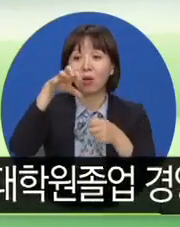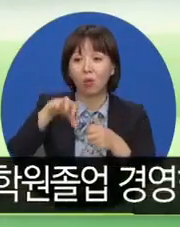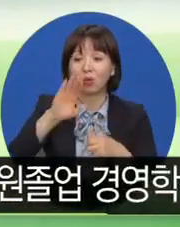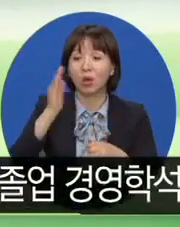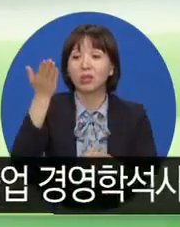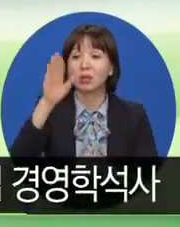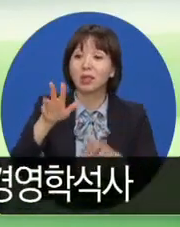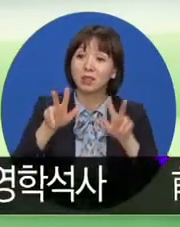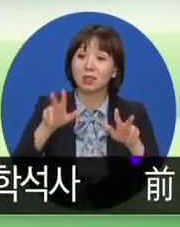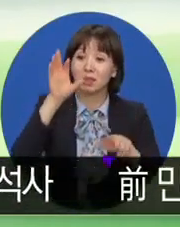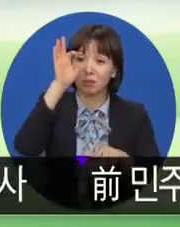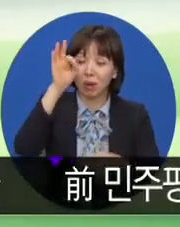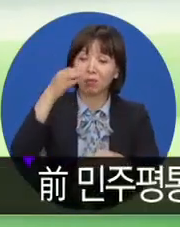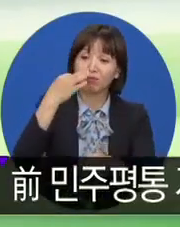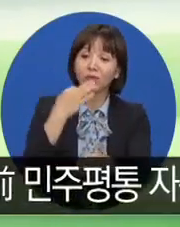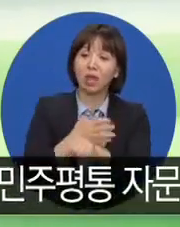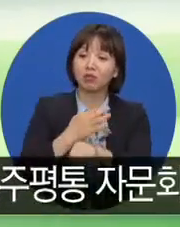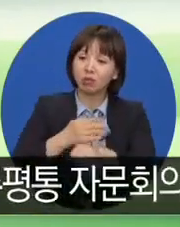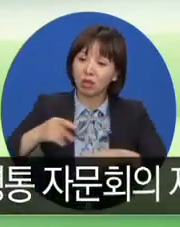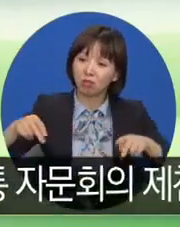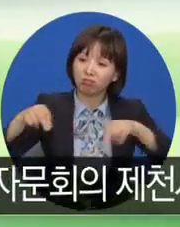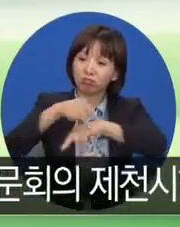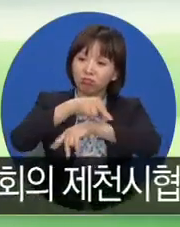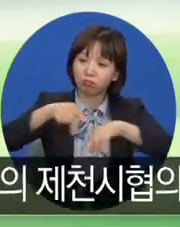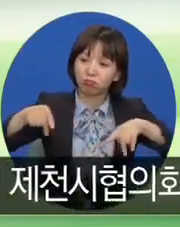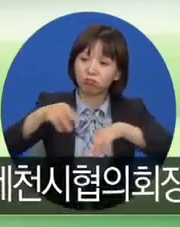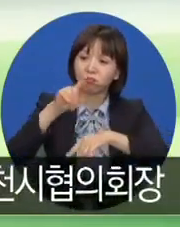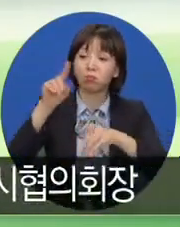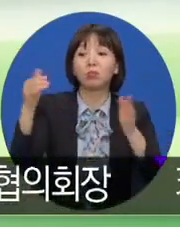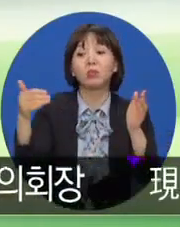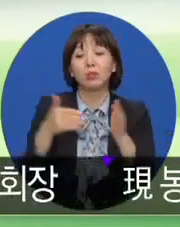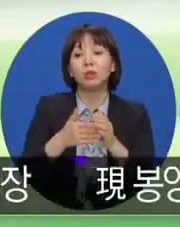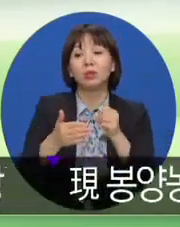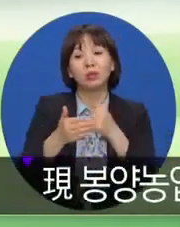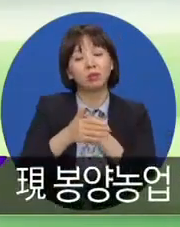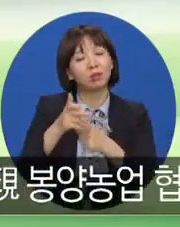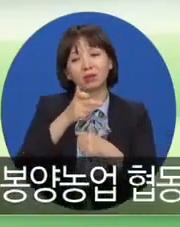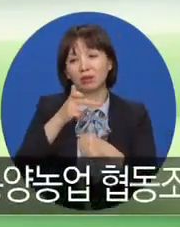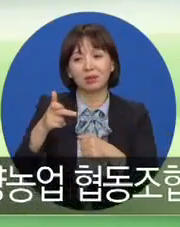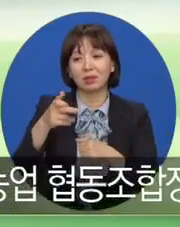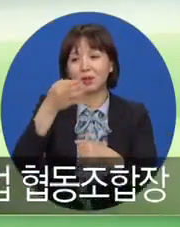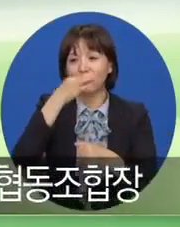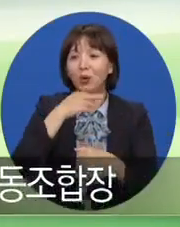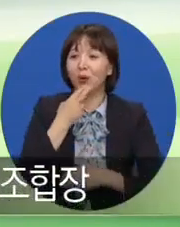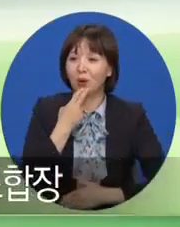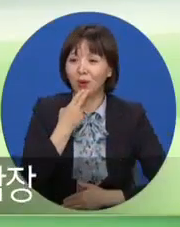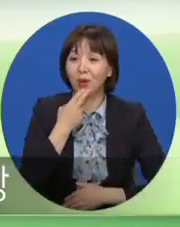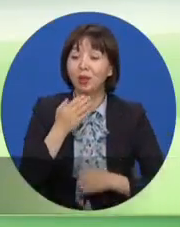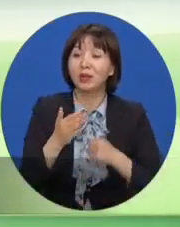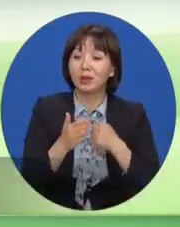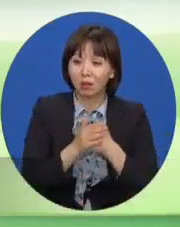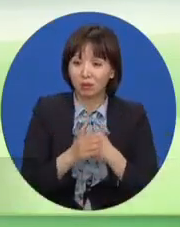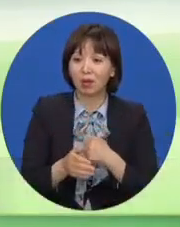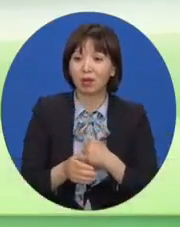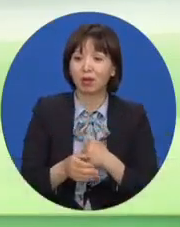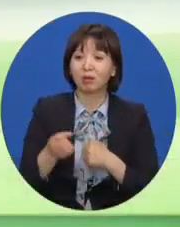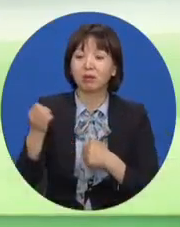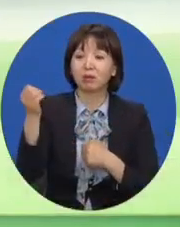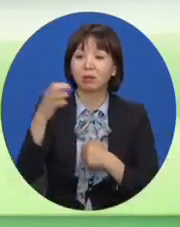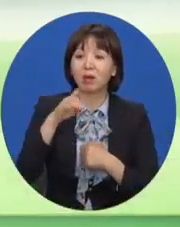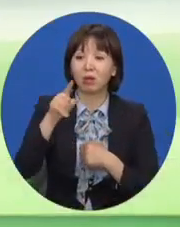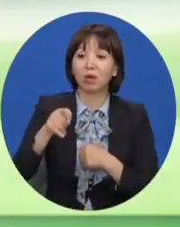지금 봐서는 그냥 단순히 걷는 길로만 봐가지고는 경제효과가 없다. 차라리 뭐 메나리깡을 한다든가 하다보면